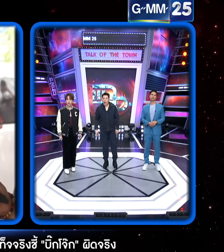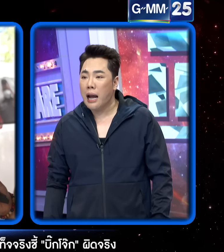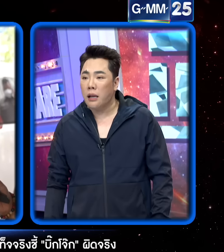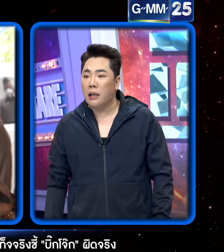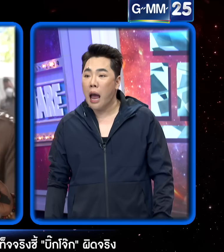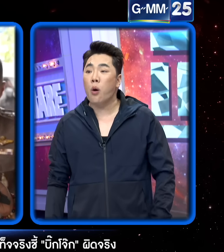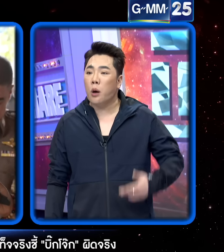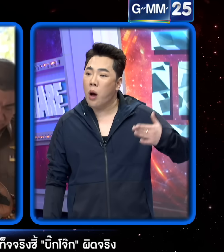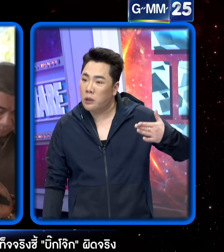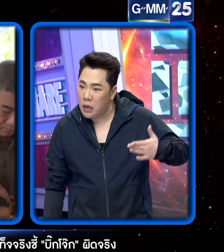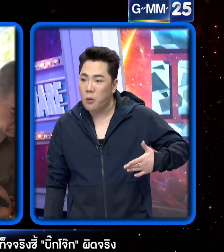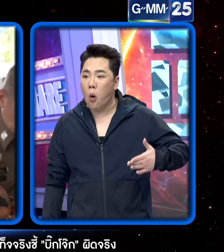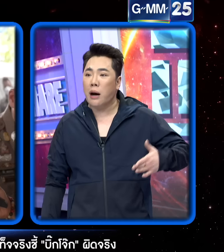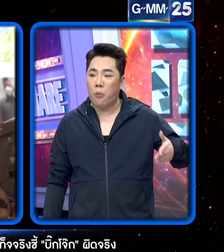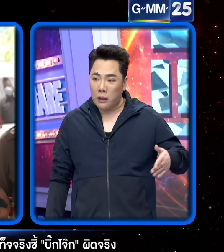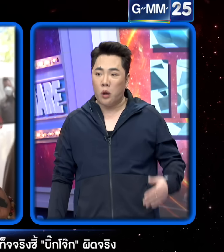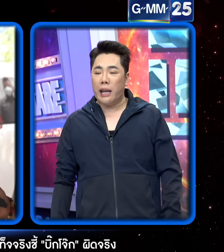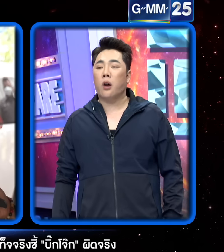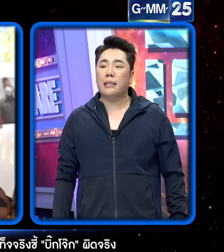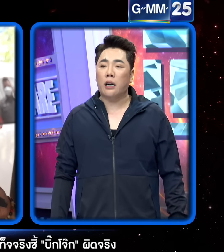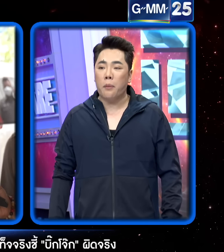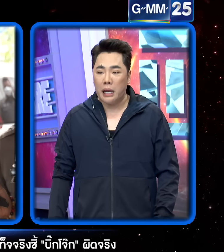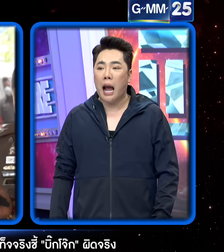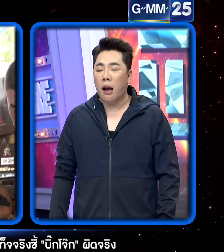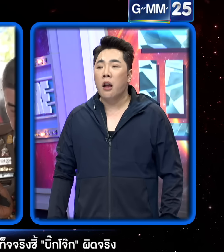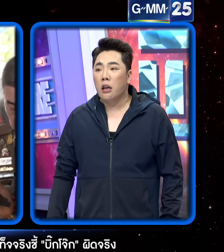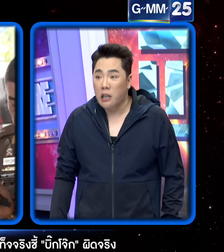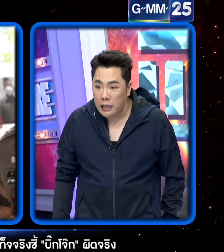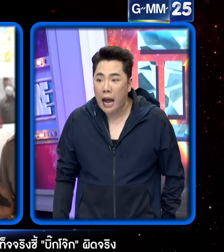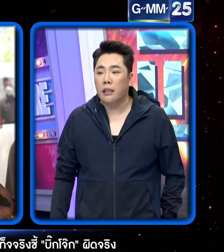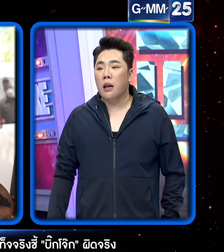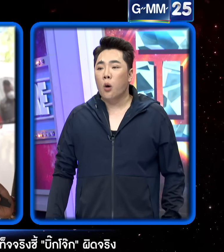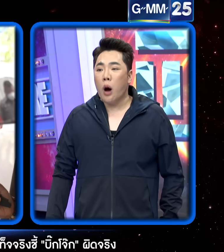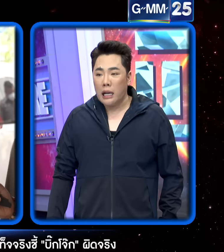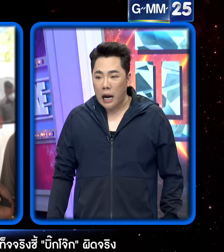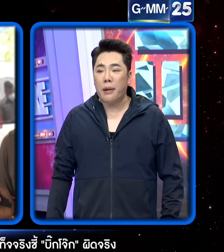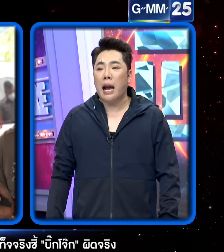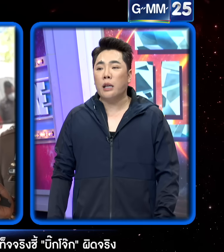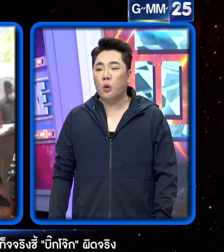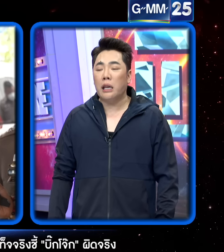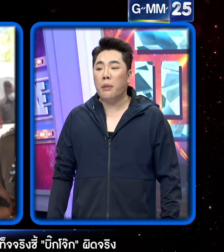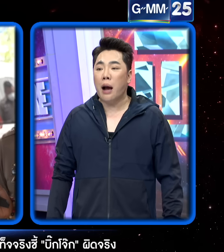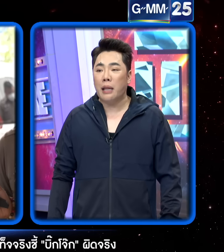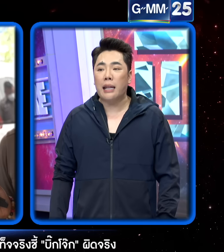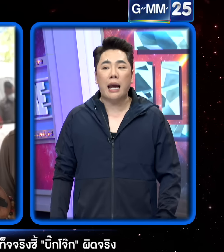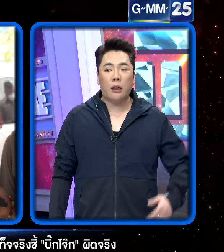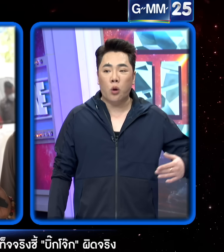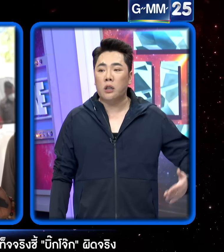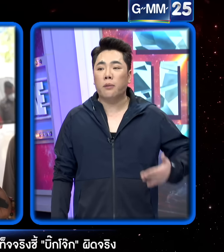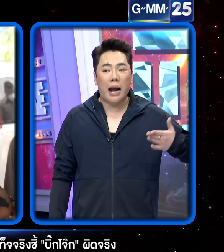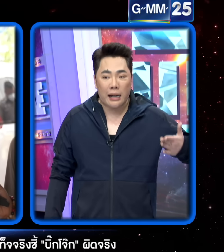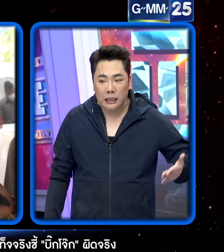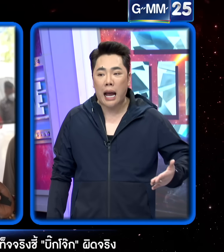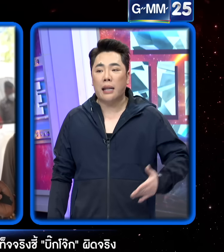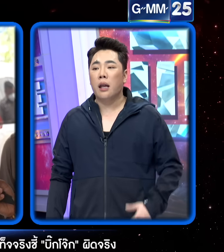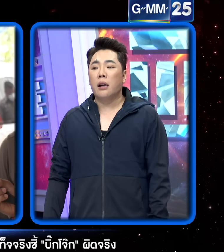ก็เส้นทางการเงินอ้างว่ามีความเชื่อมโยงกับพลตำรวจเอกต่อศักดิ์แล้วก็ภรรยายืนยัน ว่าคณะกรรมการชุดนี้มีอำนาจในการตรวจส